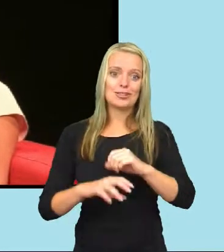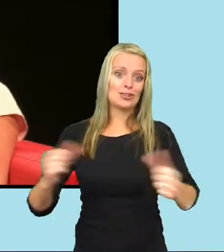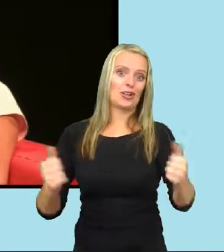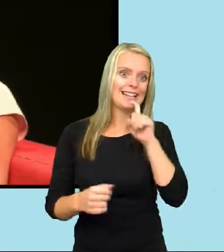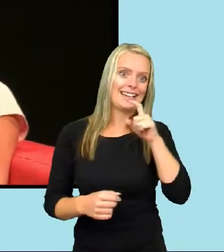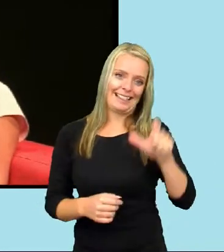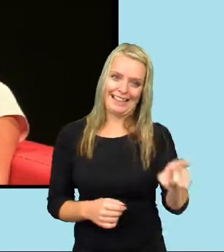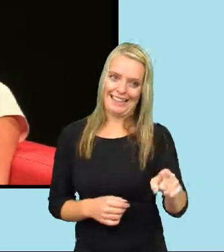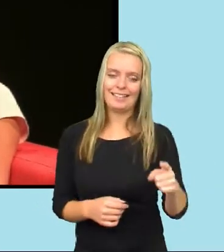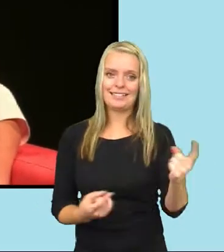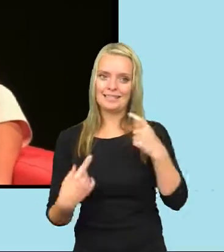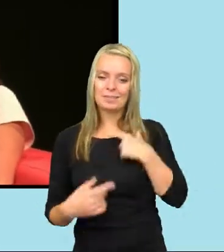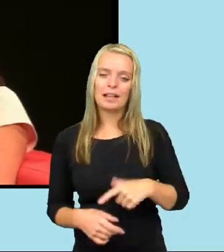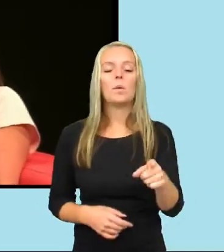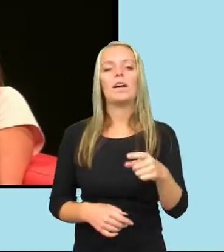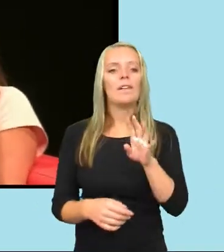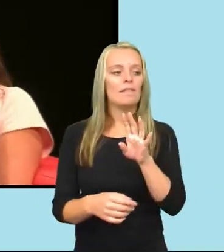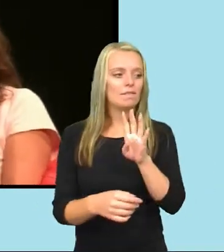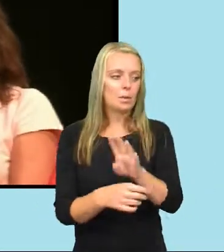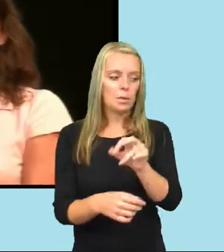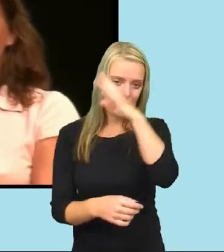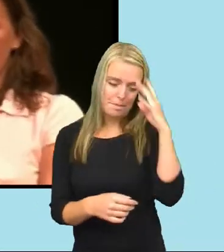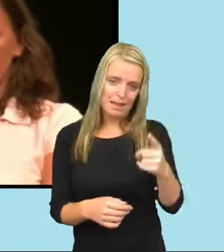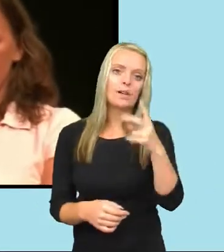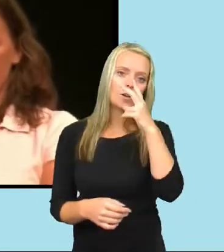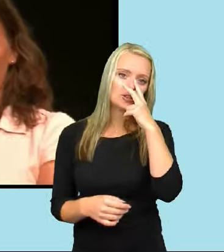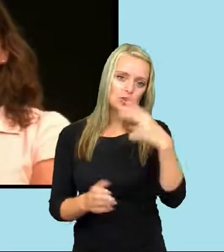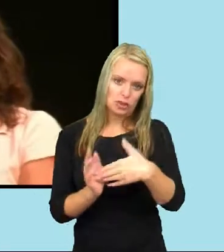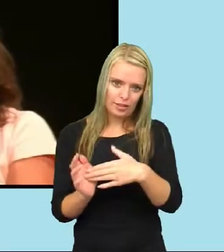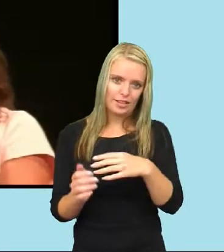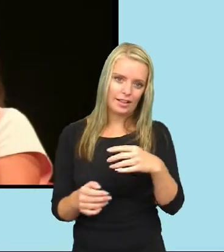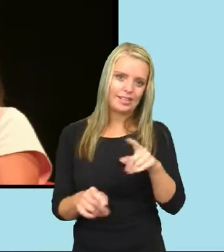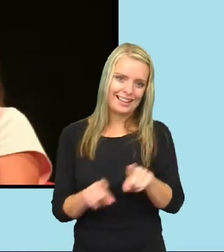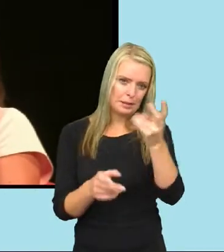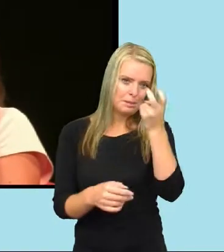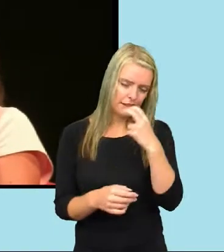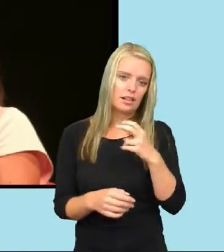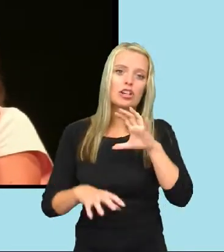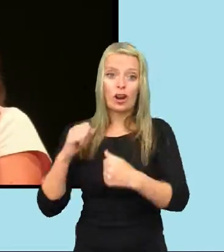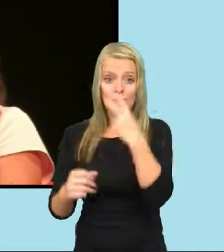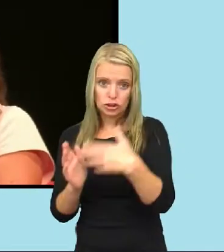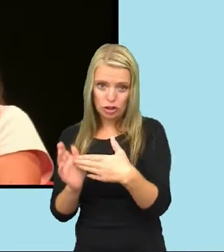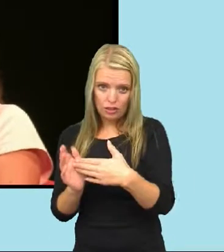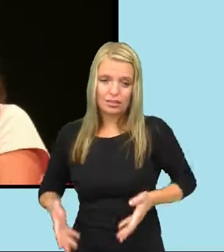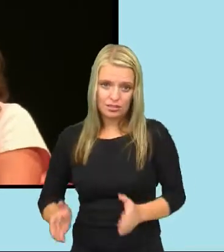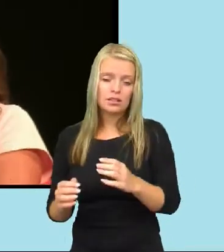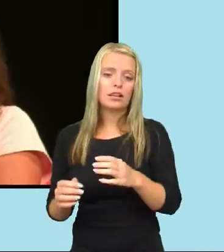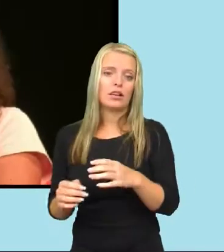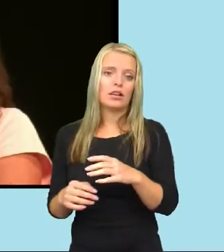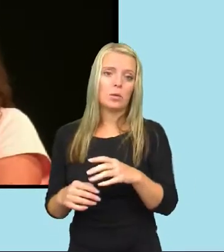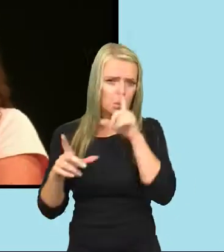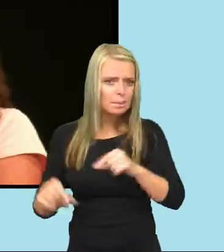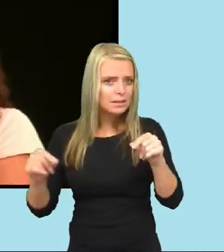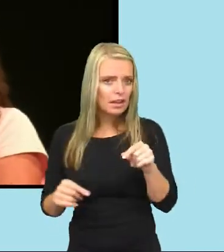är 14 år och är synskadad och blind. Hon föddes med en grav synskadad och hennes, som upptäcktes hon var